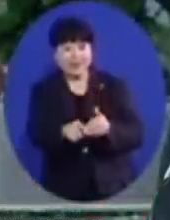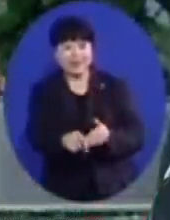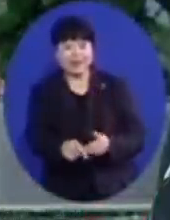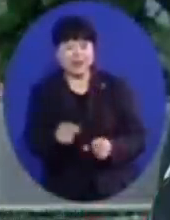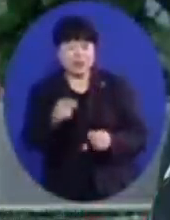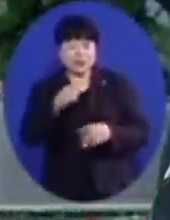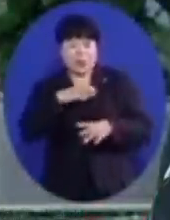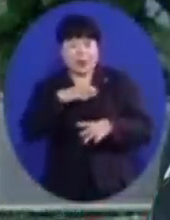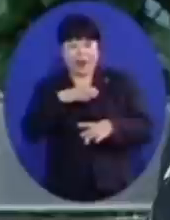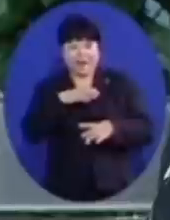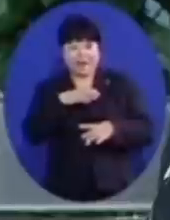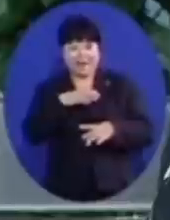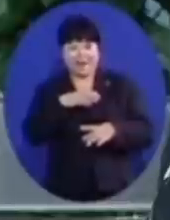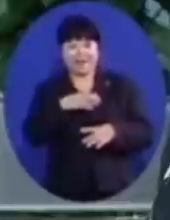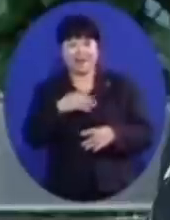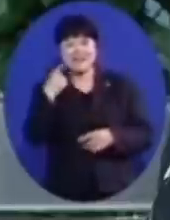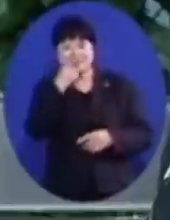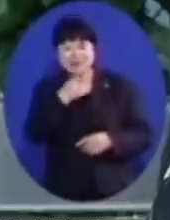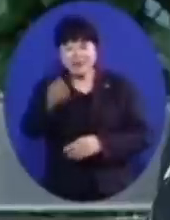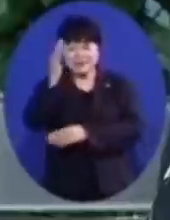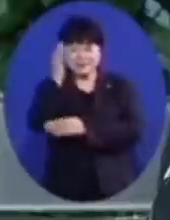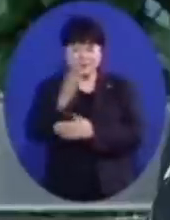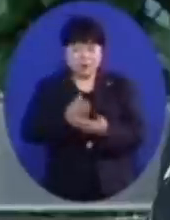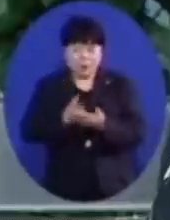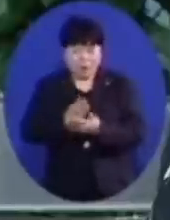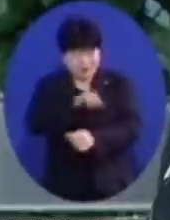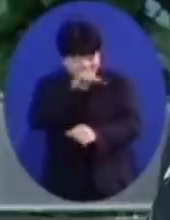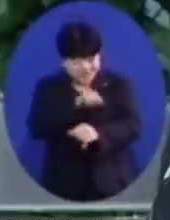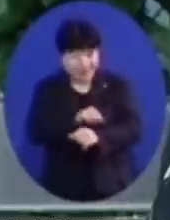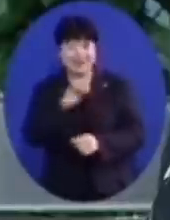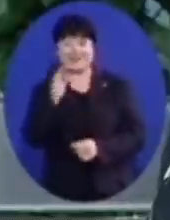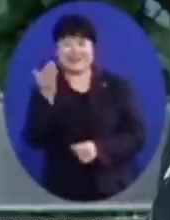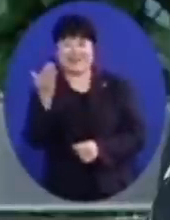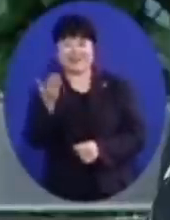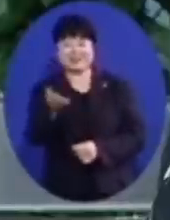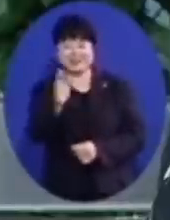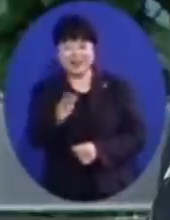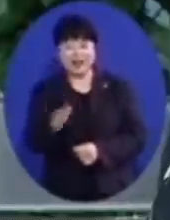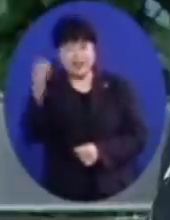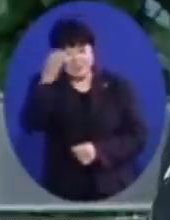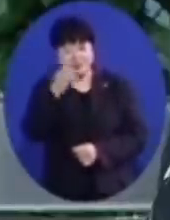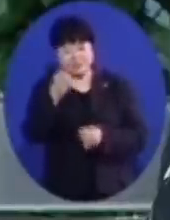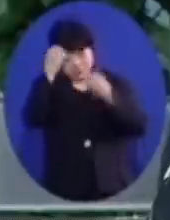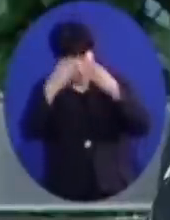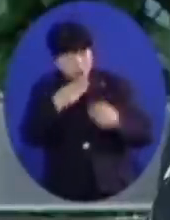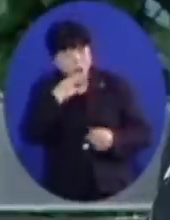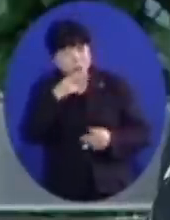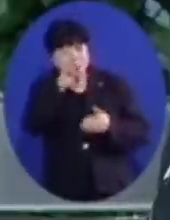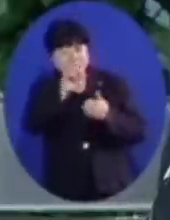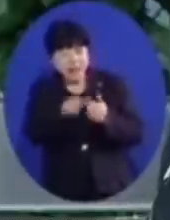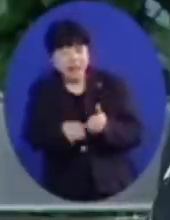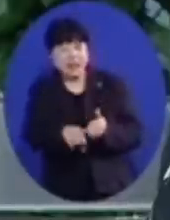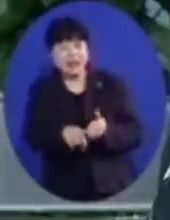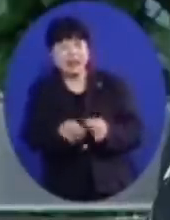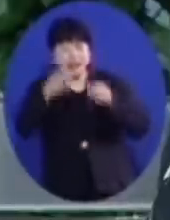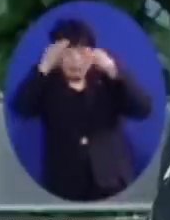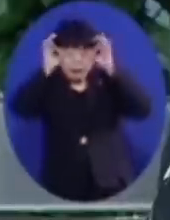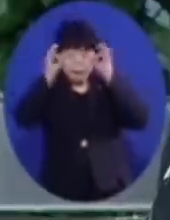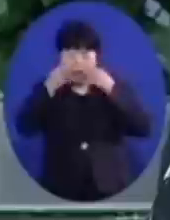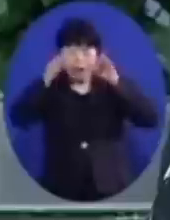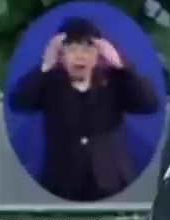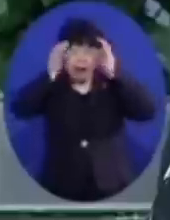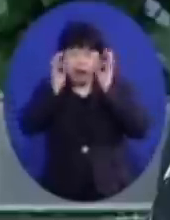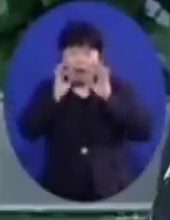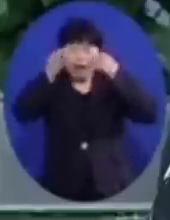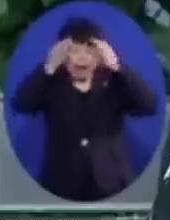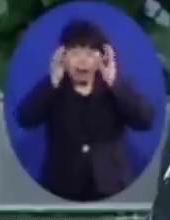기가 막히게 내 입에서 말씀이 능력이 나가요 그러나 성령이 임하시지 아니하면 땀만